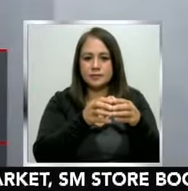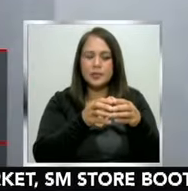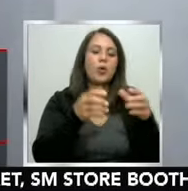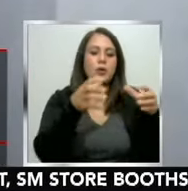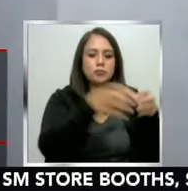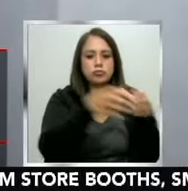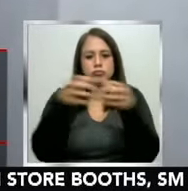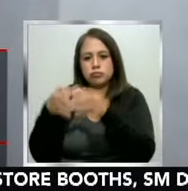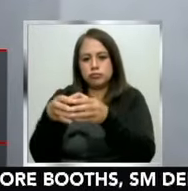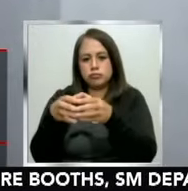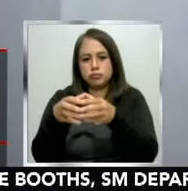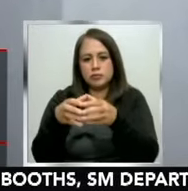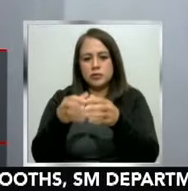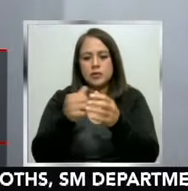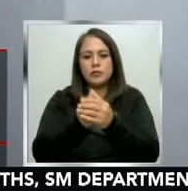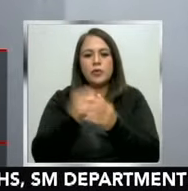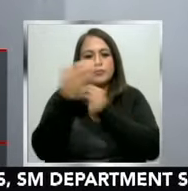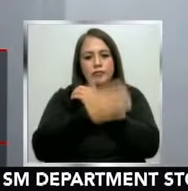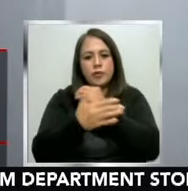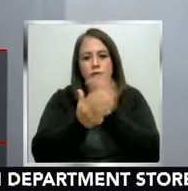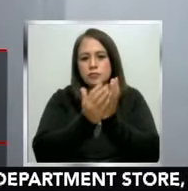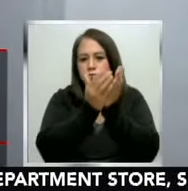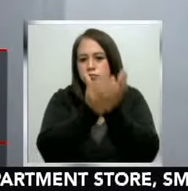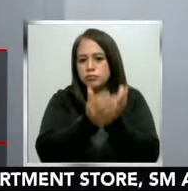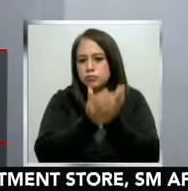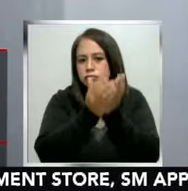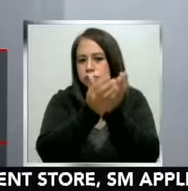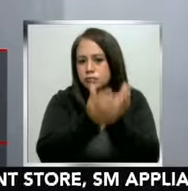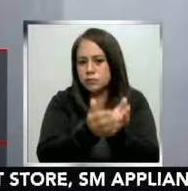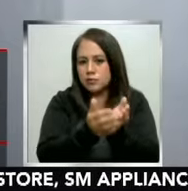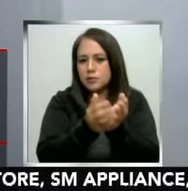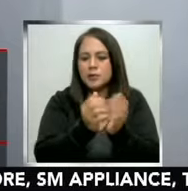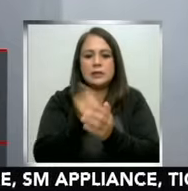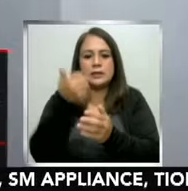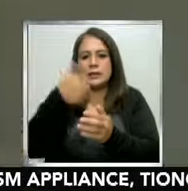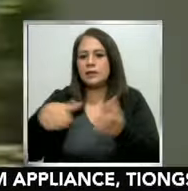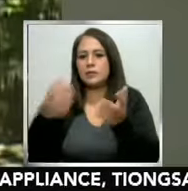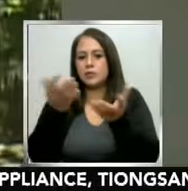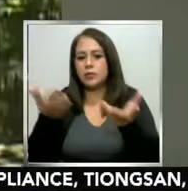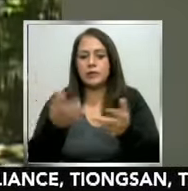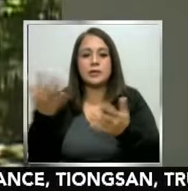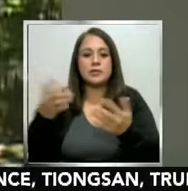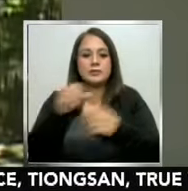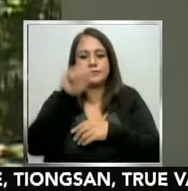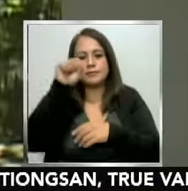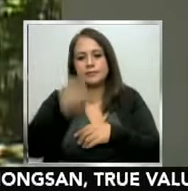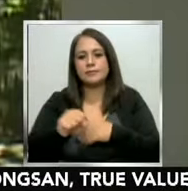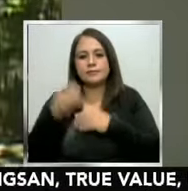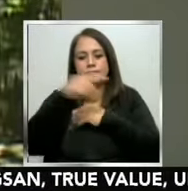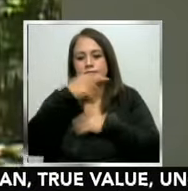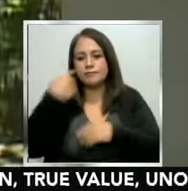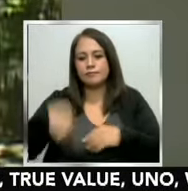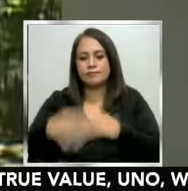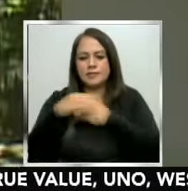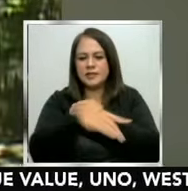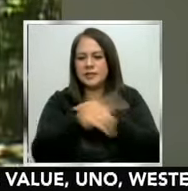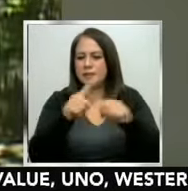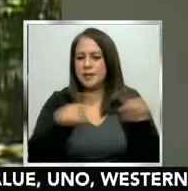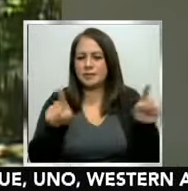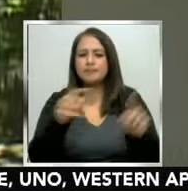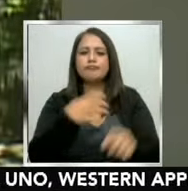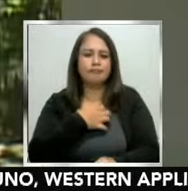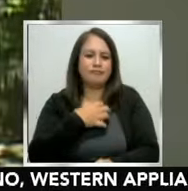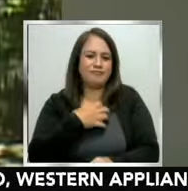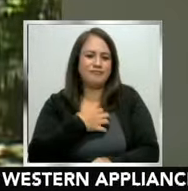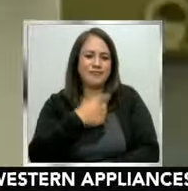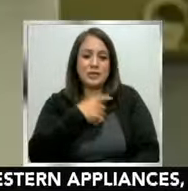public vessels, or aircraft anywhere in the South China Sea. Pero umaalma na naman ang China. Masama